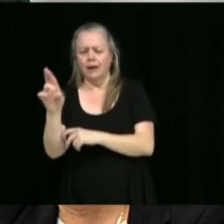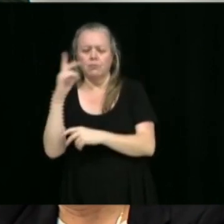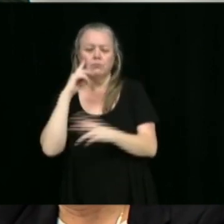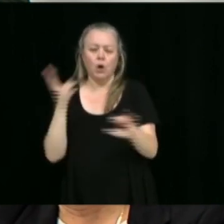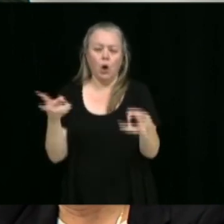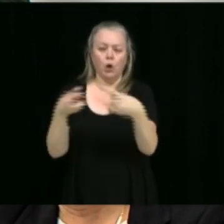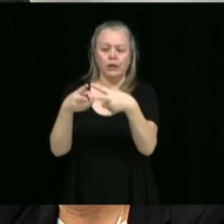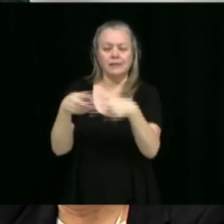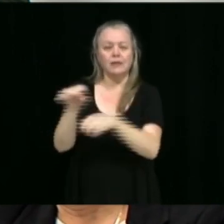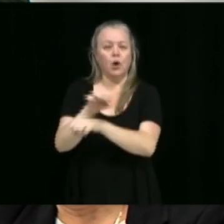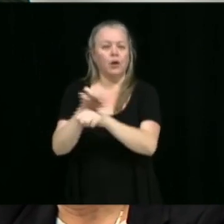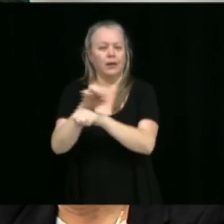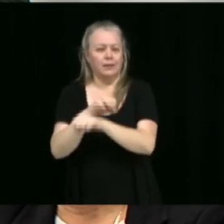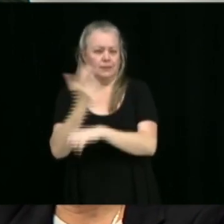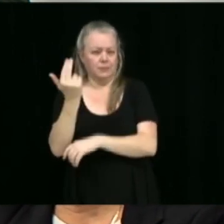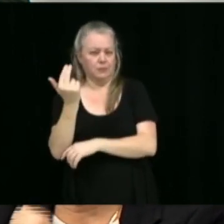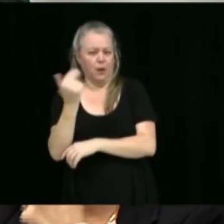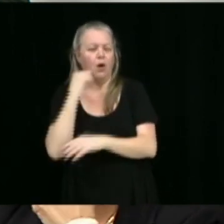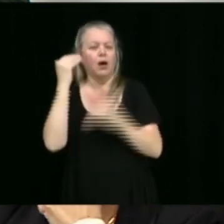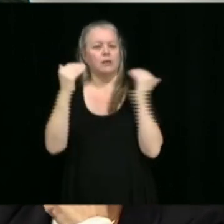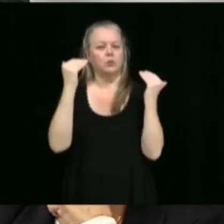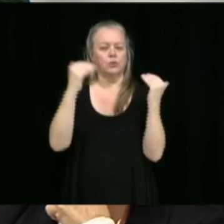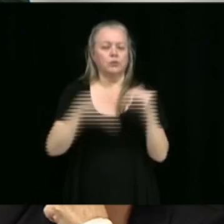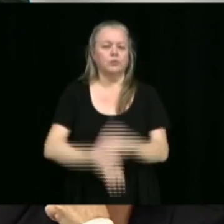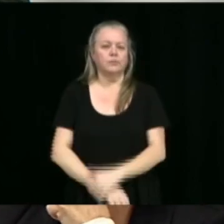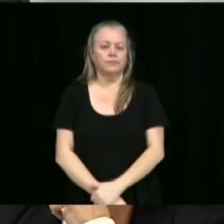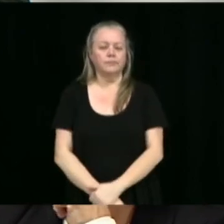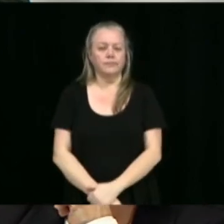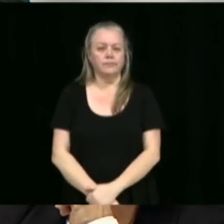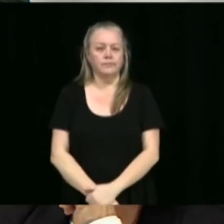dans organisme sport adulte.